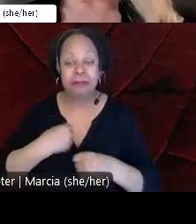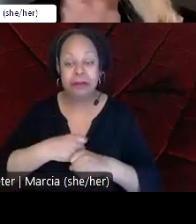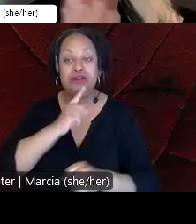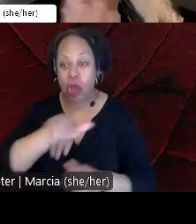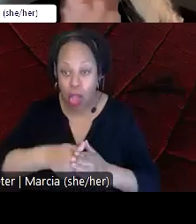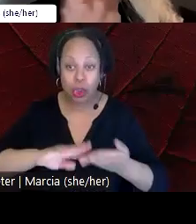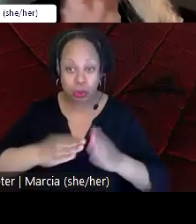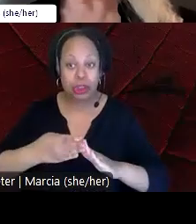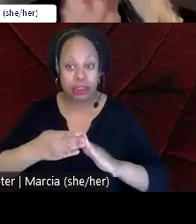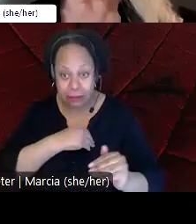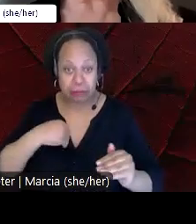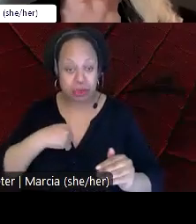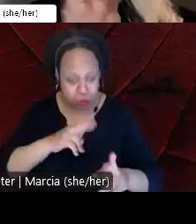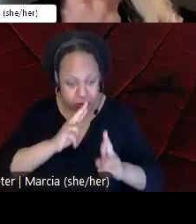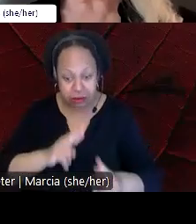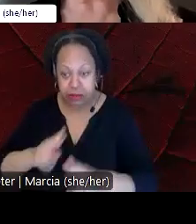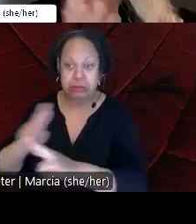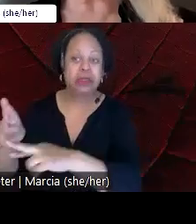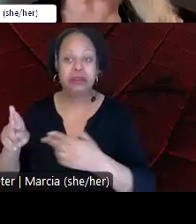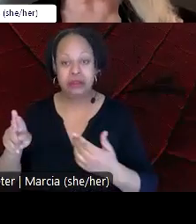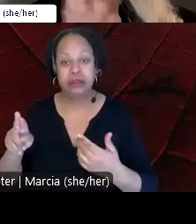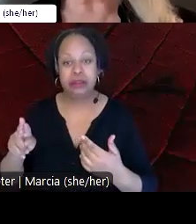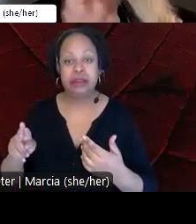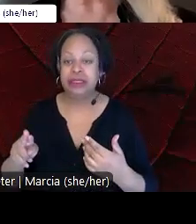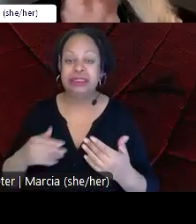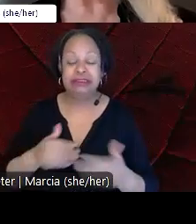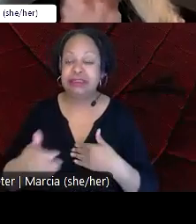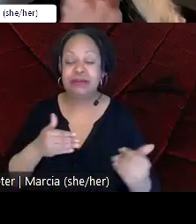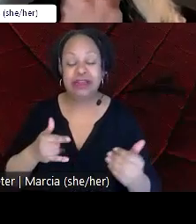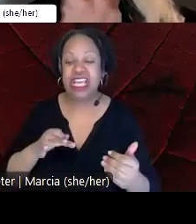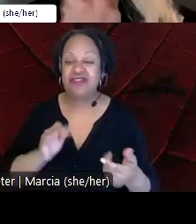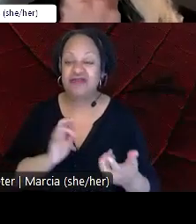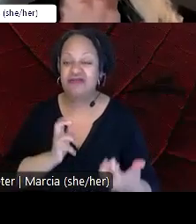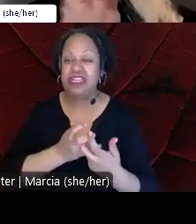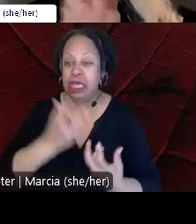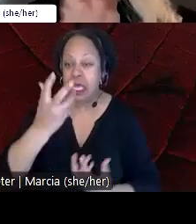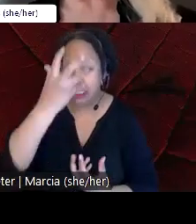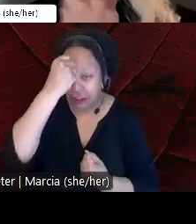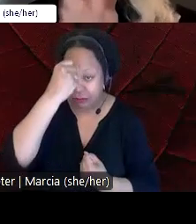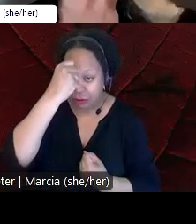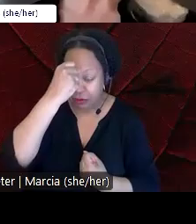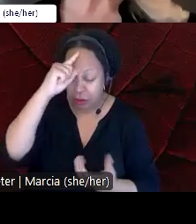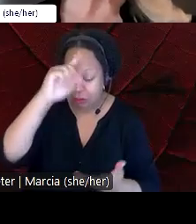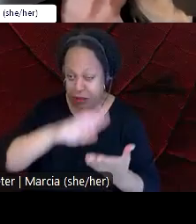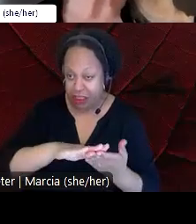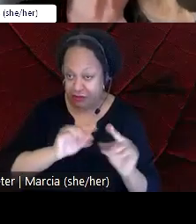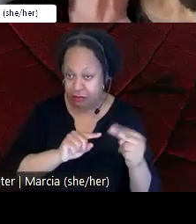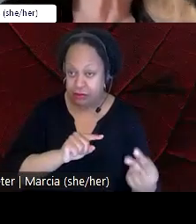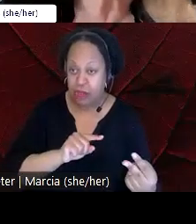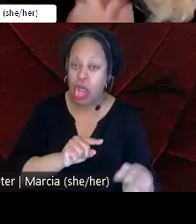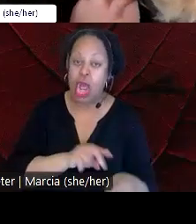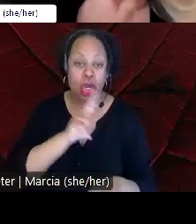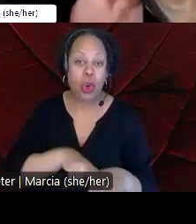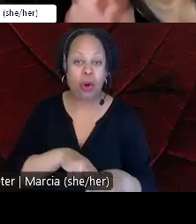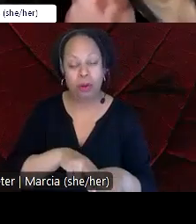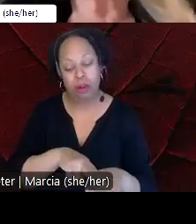Et donc, nous traitons tous les membres de notre communauté avec respect et bienveillance, que nous correspondions ou non au concept colonial de